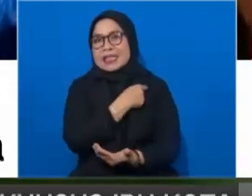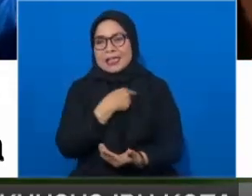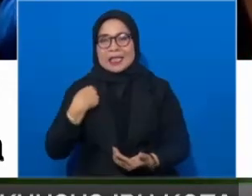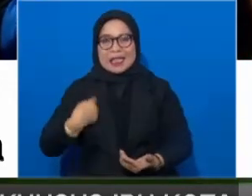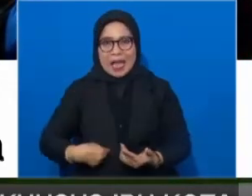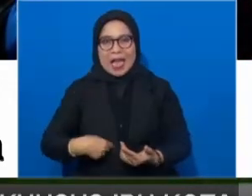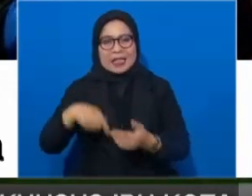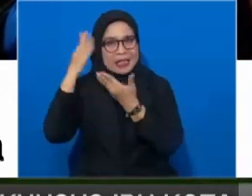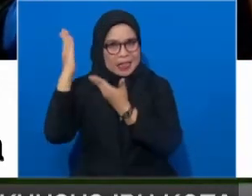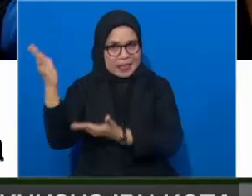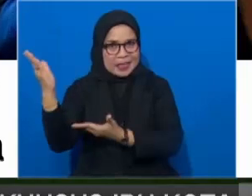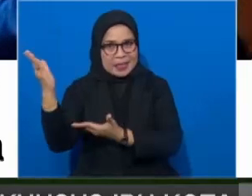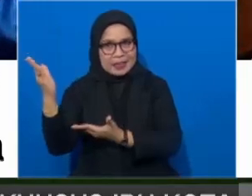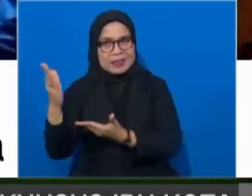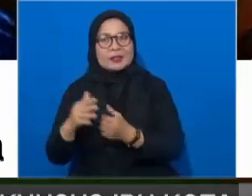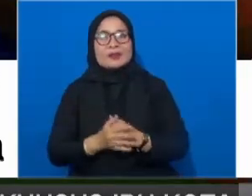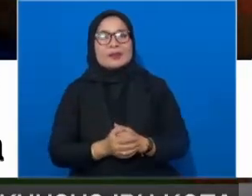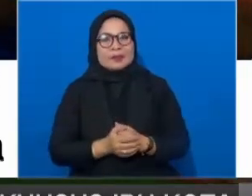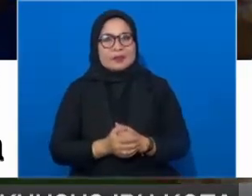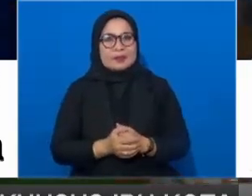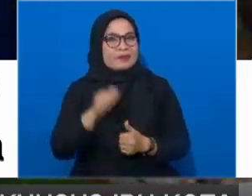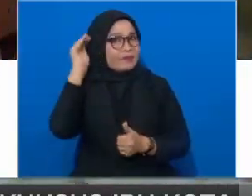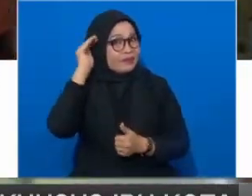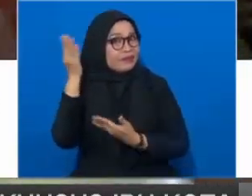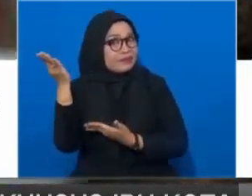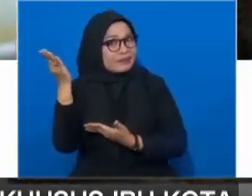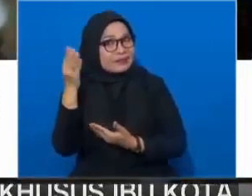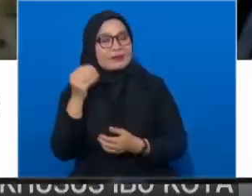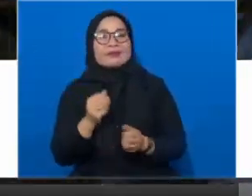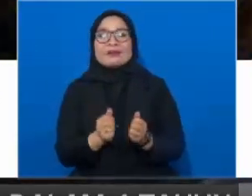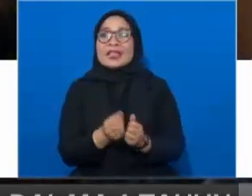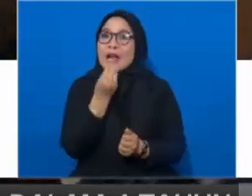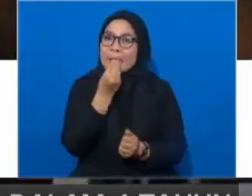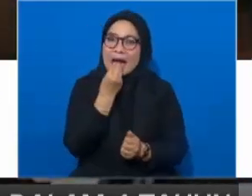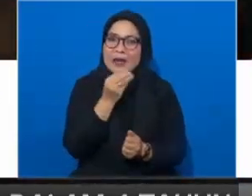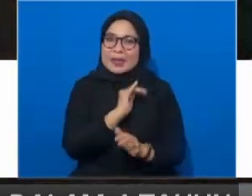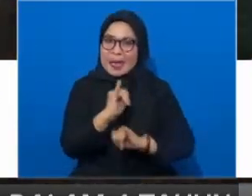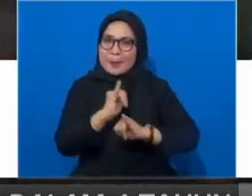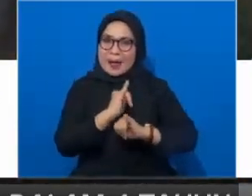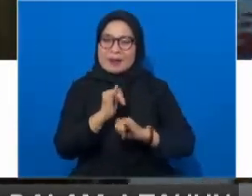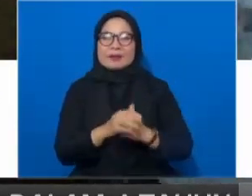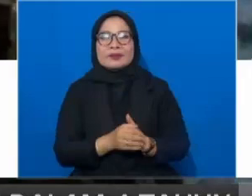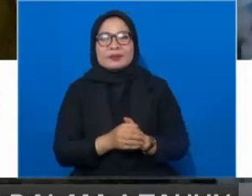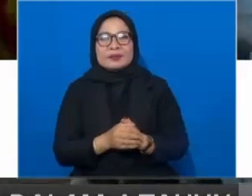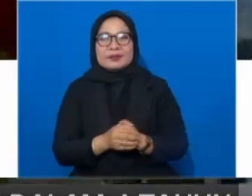makan, langsung kan. Nah, itu lagi mulai lagi tuh. Kita makan dulu. Koh, tangan koh.